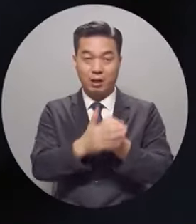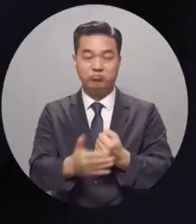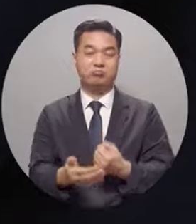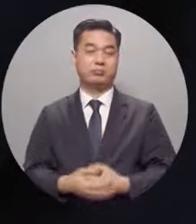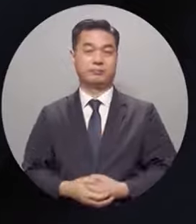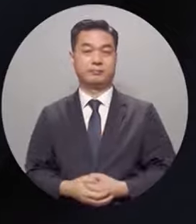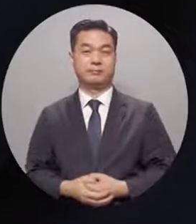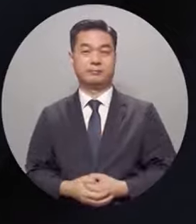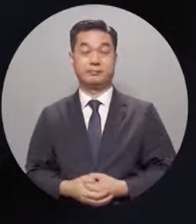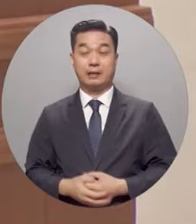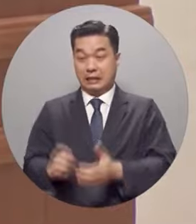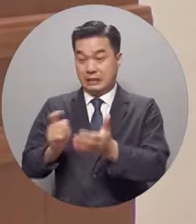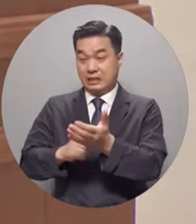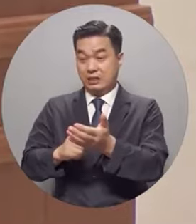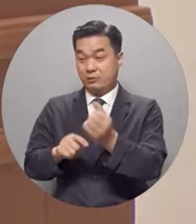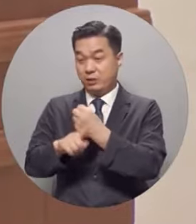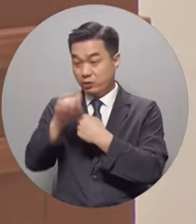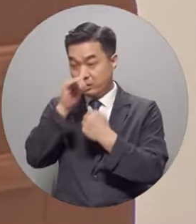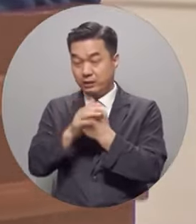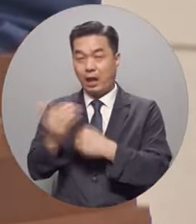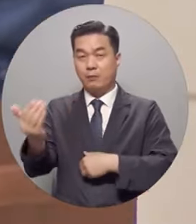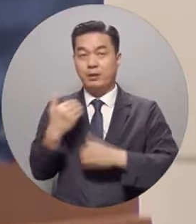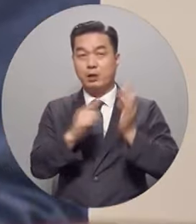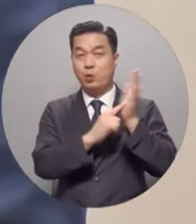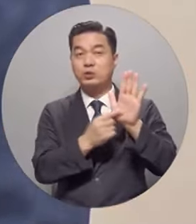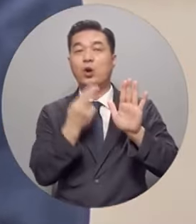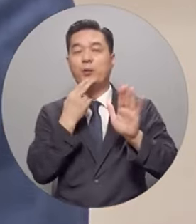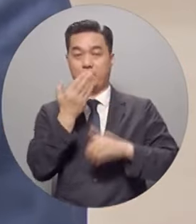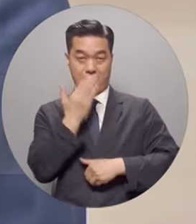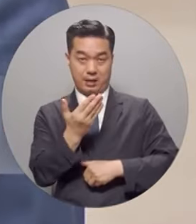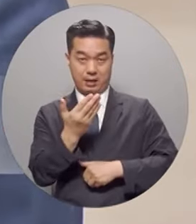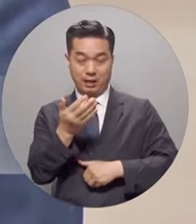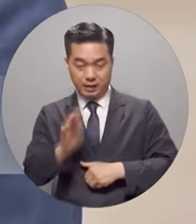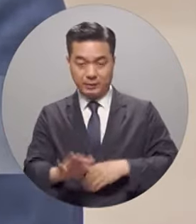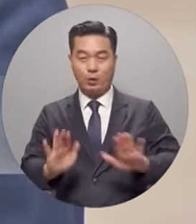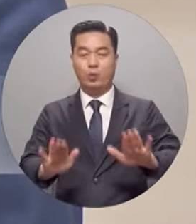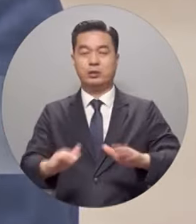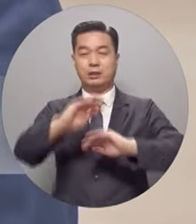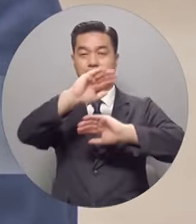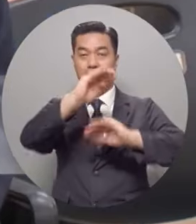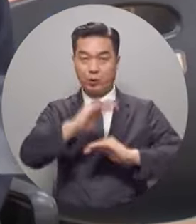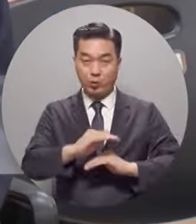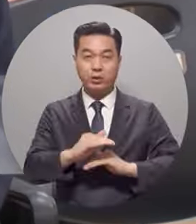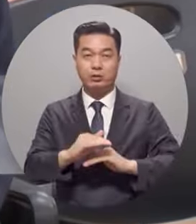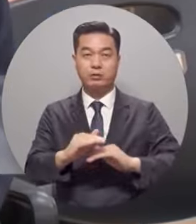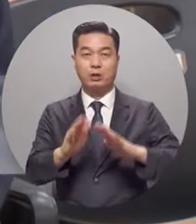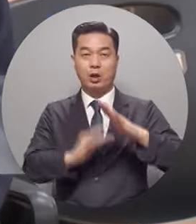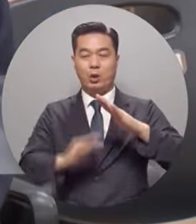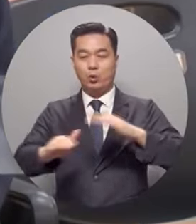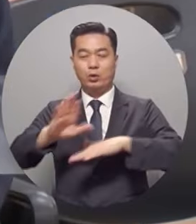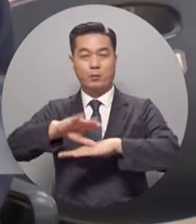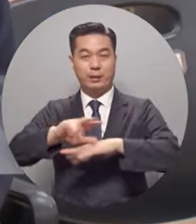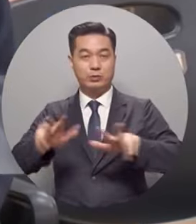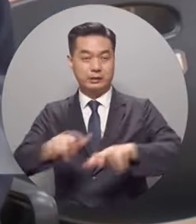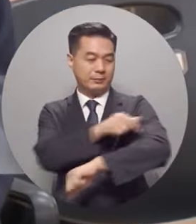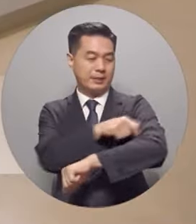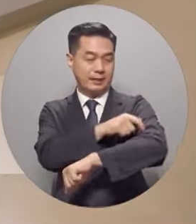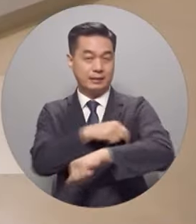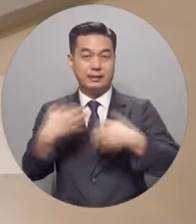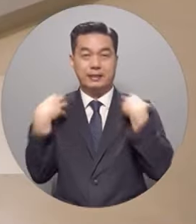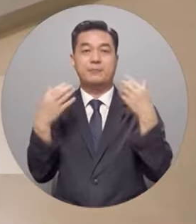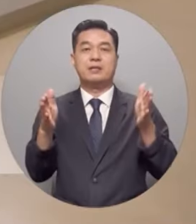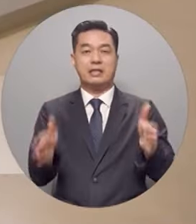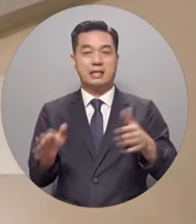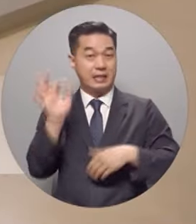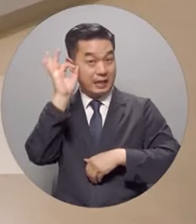이른바 긴급 사유가 있을 땐 사전 공지를 하지 않을 수 있지만 오늘 안건이었던 공영방송들의 현 이사진 임기는 아직